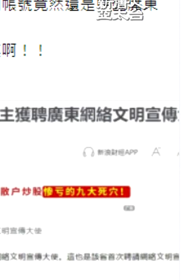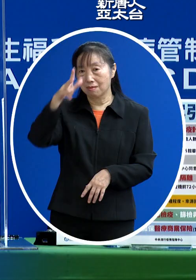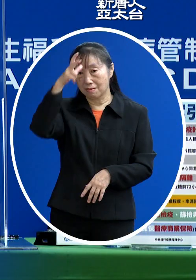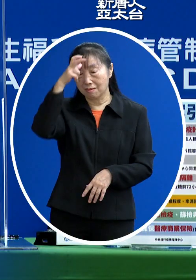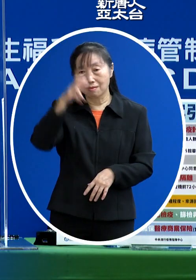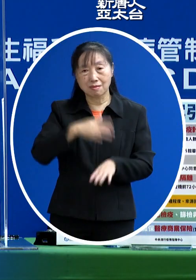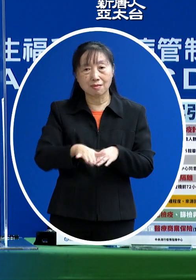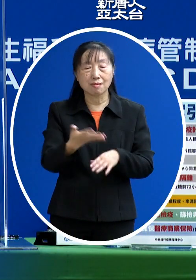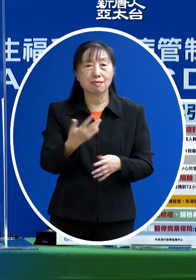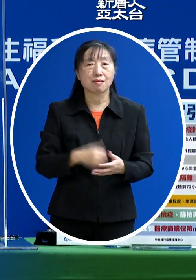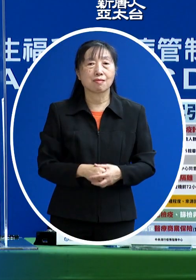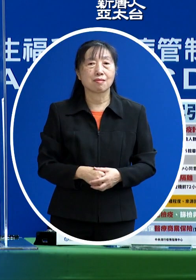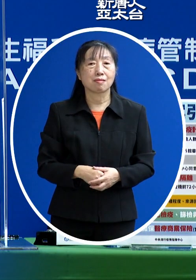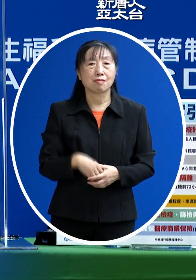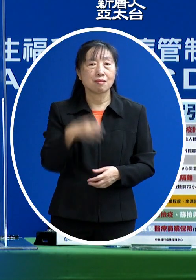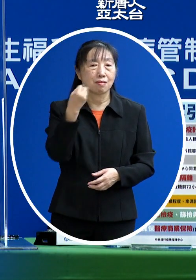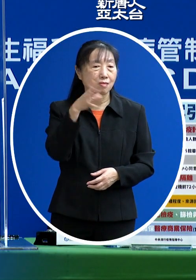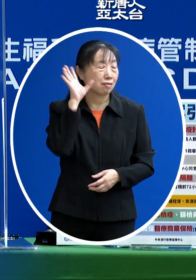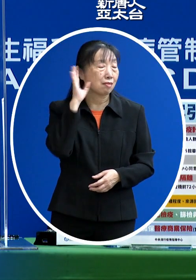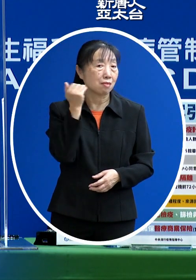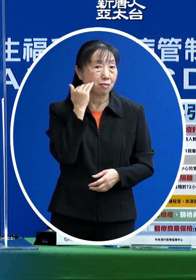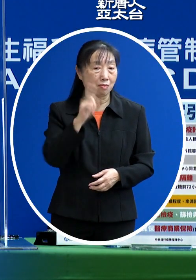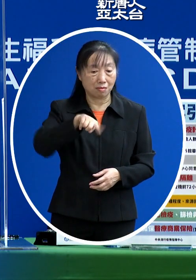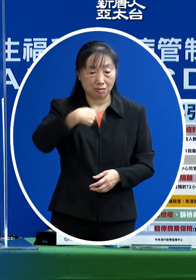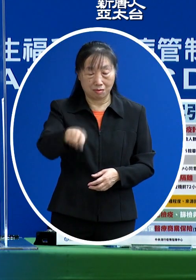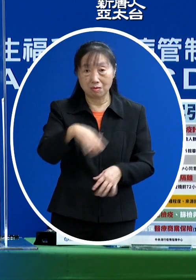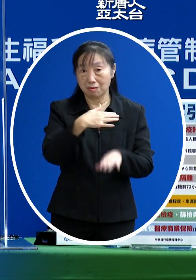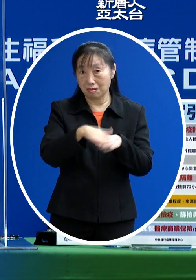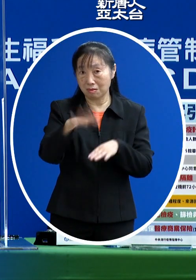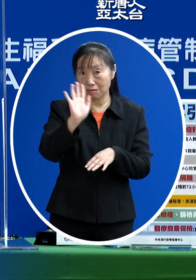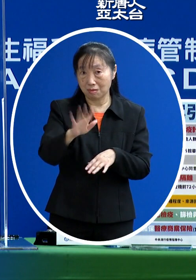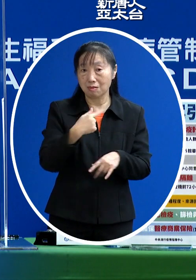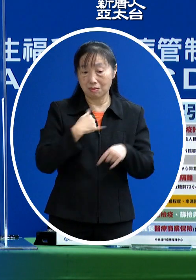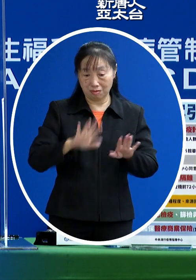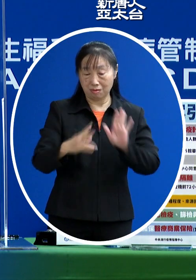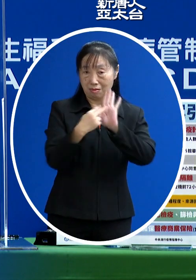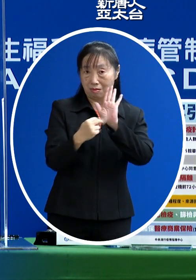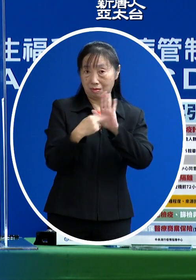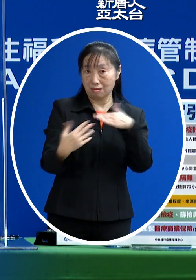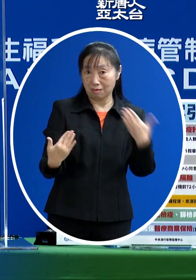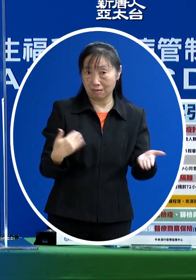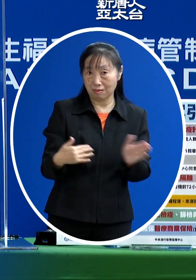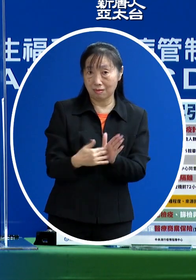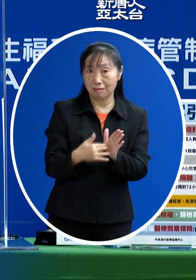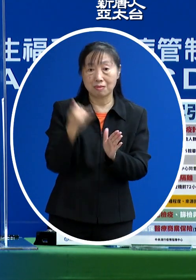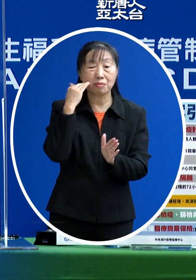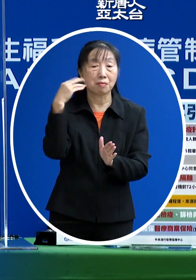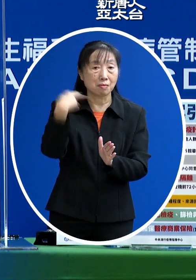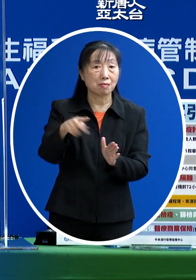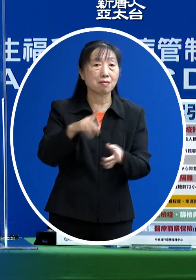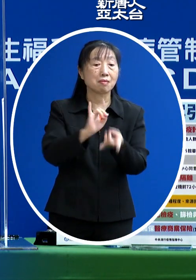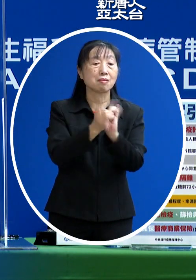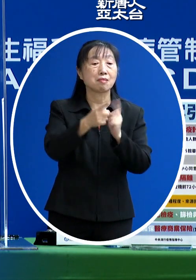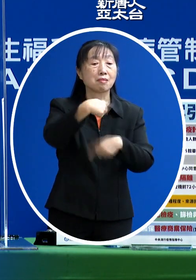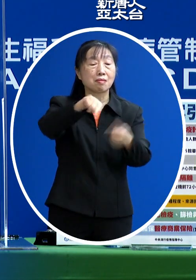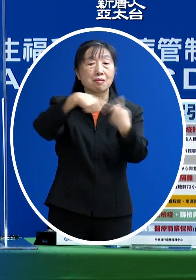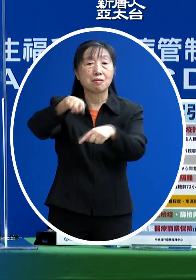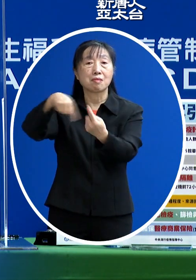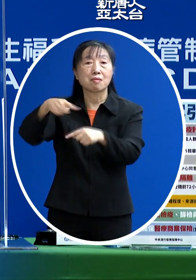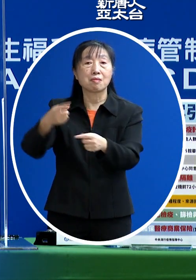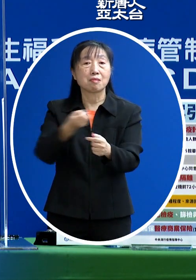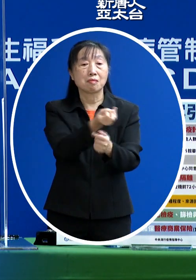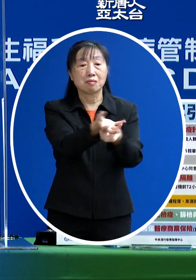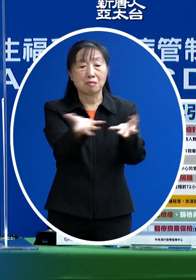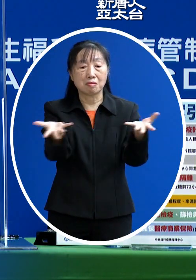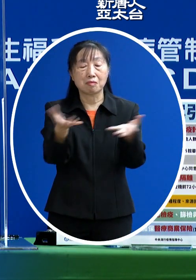慎。 相关的新闻如果再有哈，我们已经澄清了，而且也讲了，如果再转传，如果再有类似的这样的一